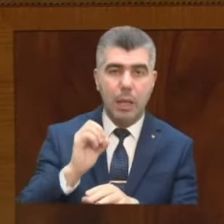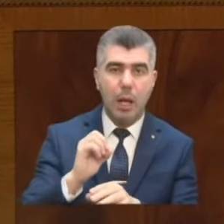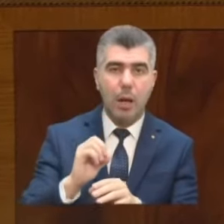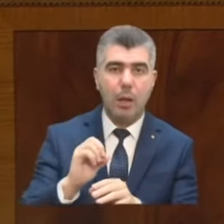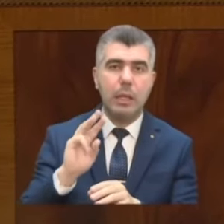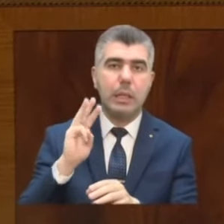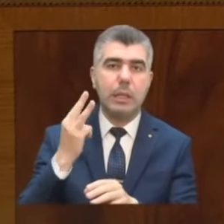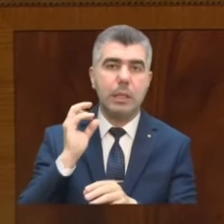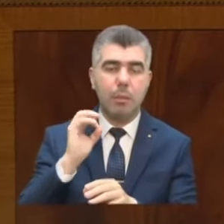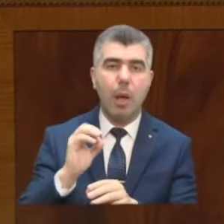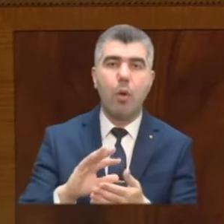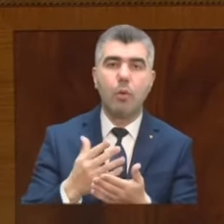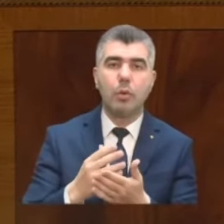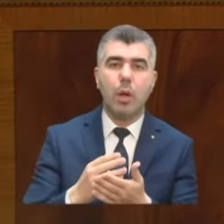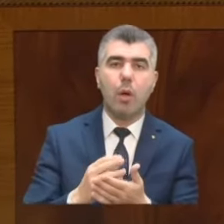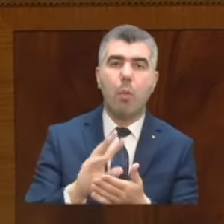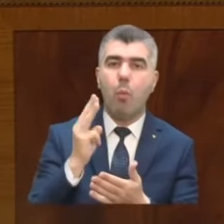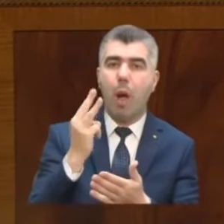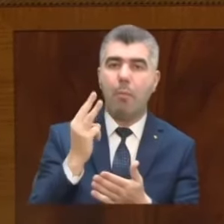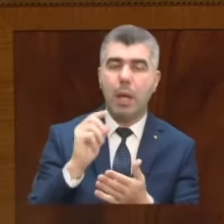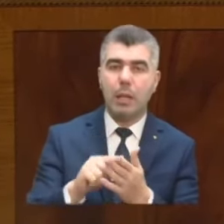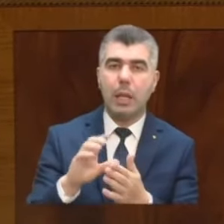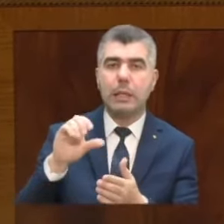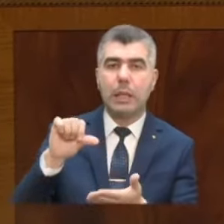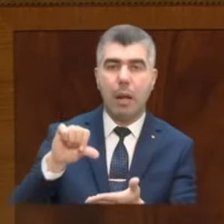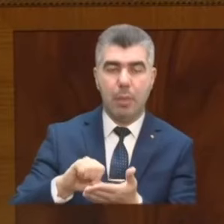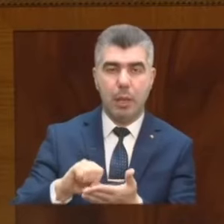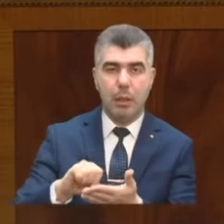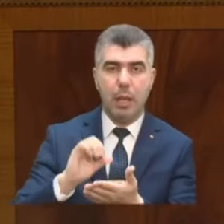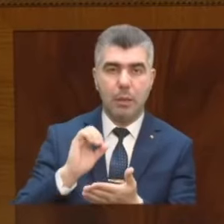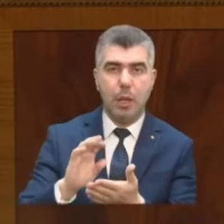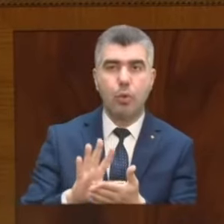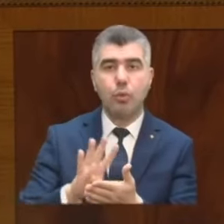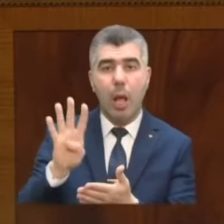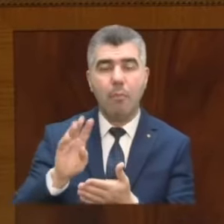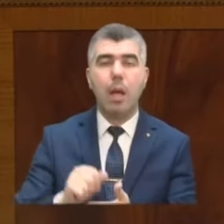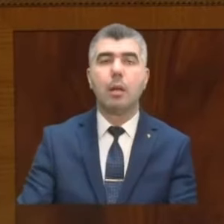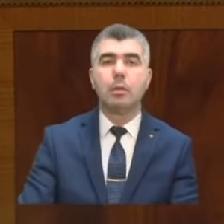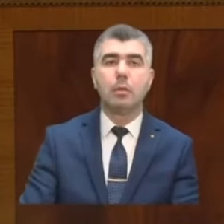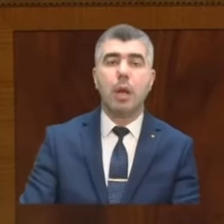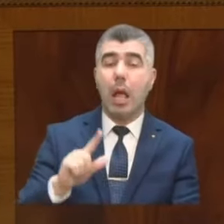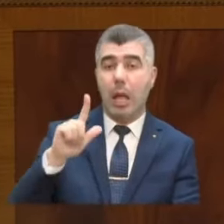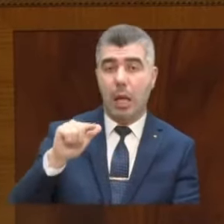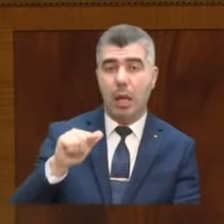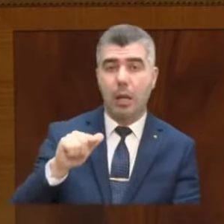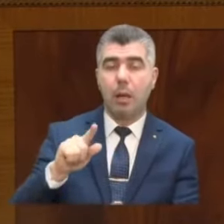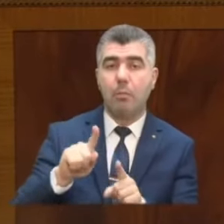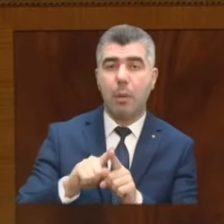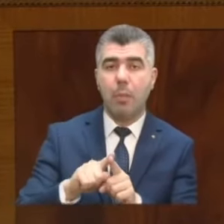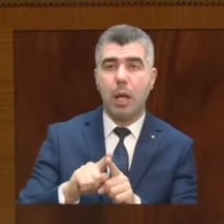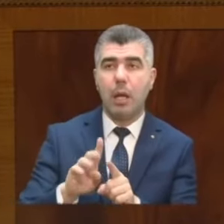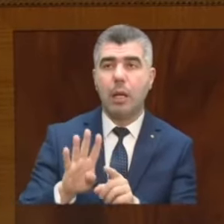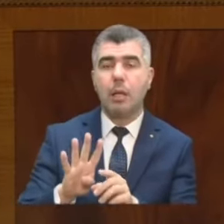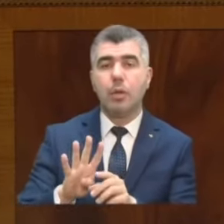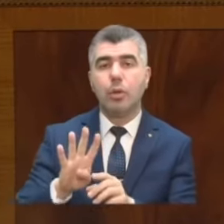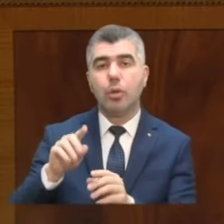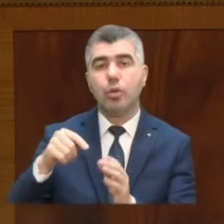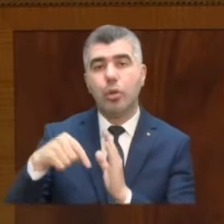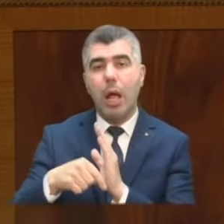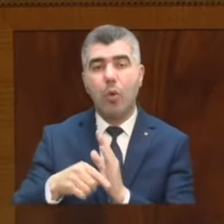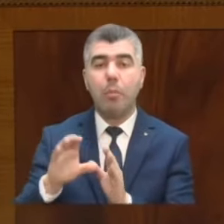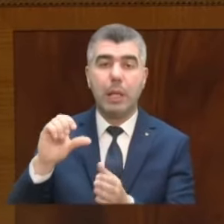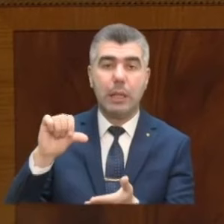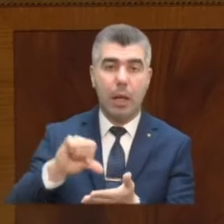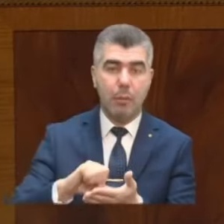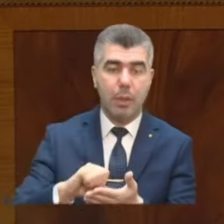وبوزن والمحمديه والدار البيضا الشماليه وكذلك جزء من الدار البيضا الجنوبيه حيث